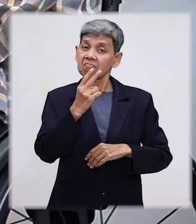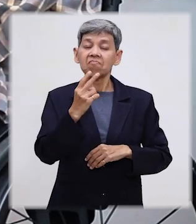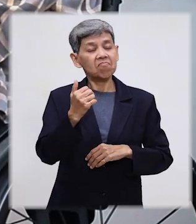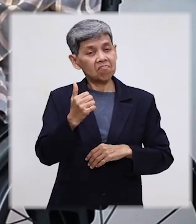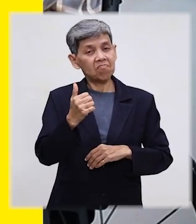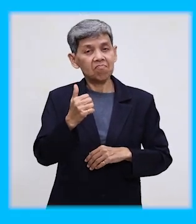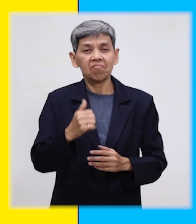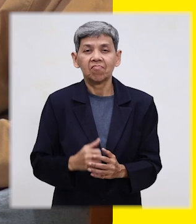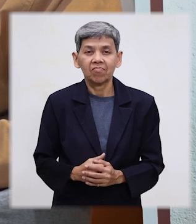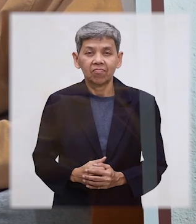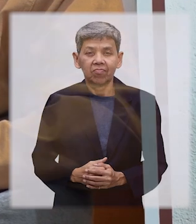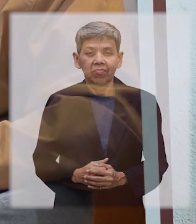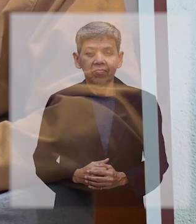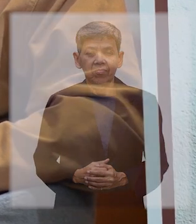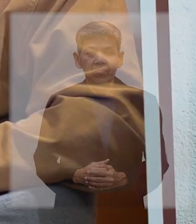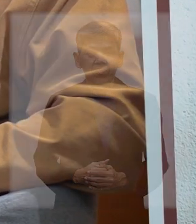ใช